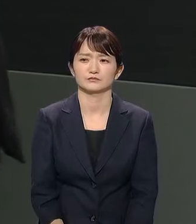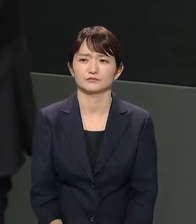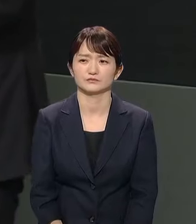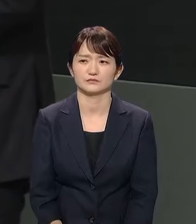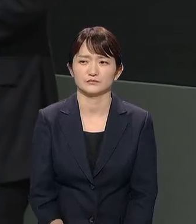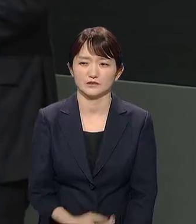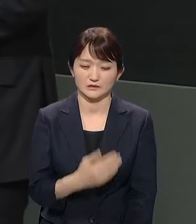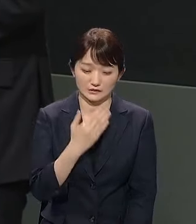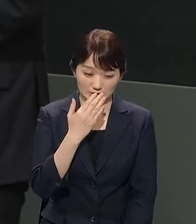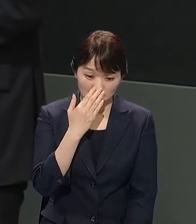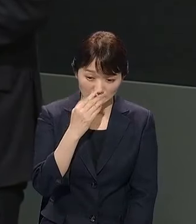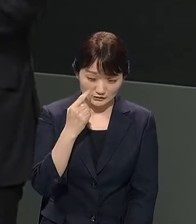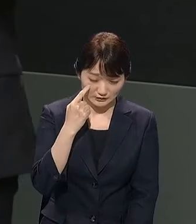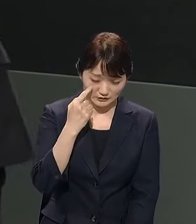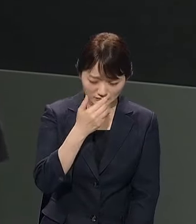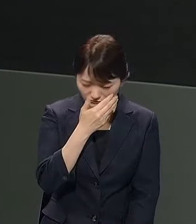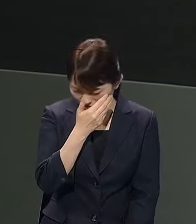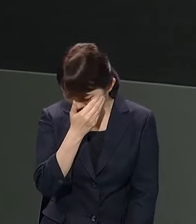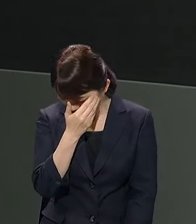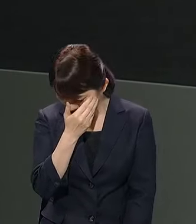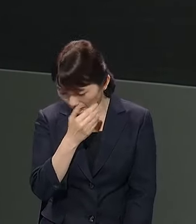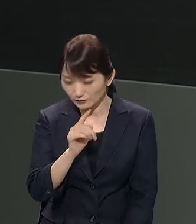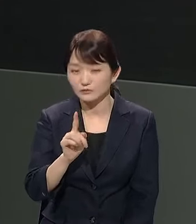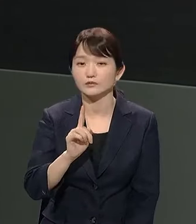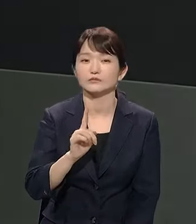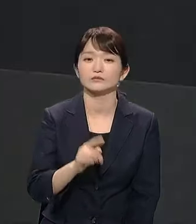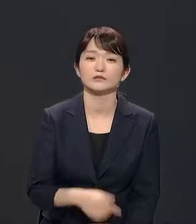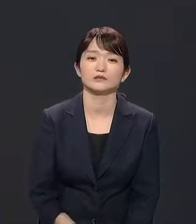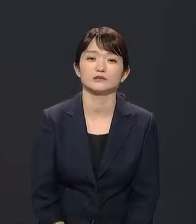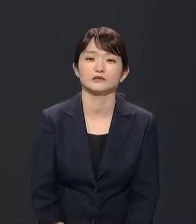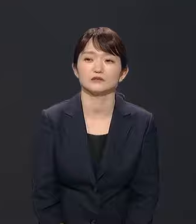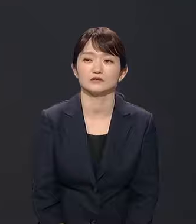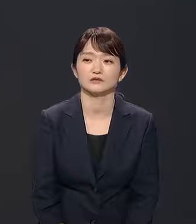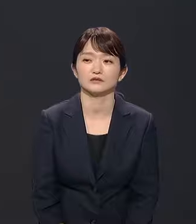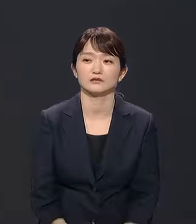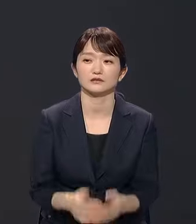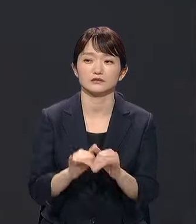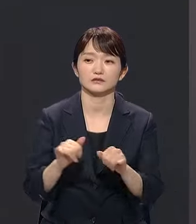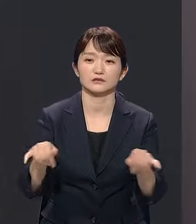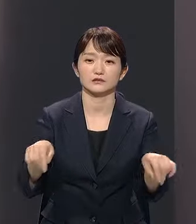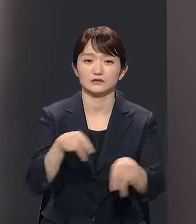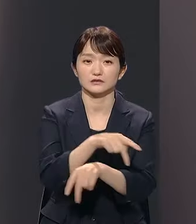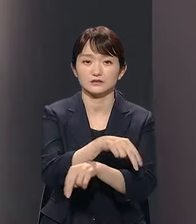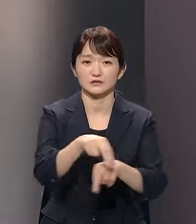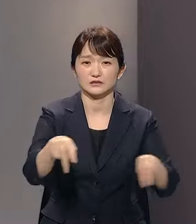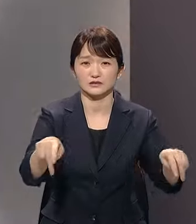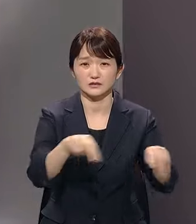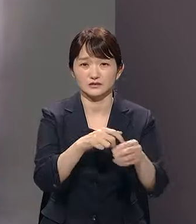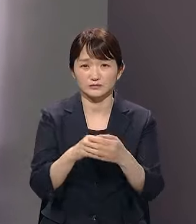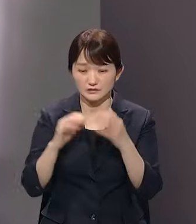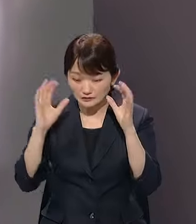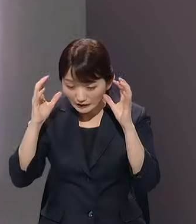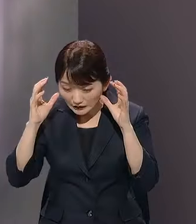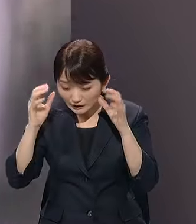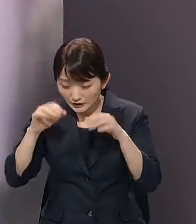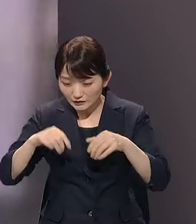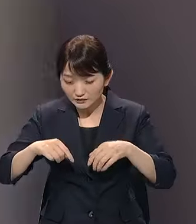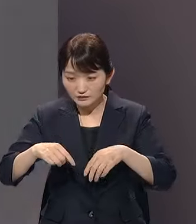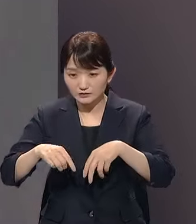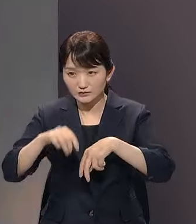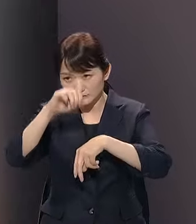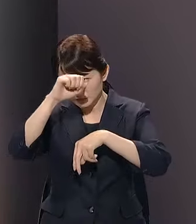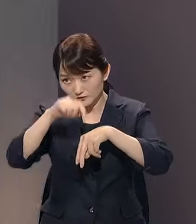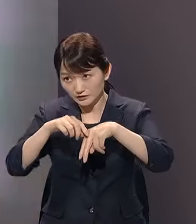지긋지긋한 안구 테러입니다 제보 영상만 나 보시죠 자 사람들을 다니는 길 위해서 아이가 하체를 혼인 저렇게 내